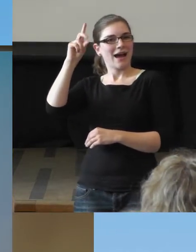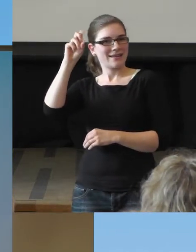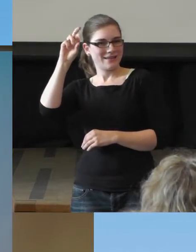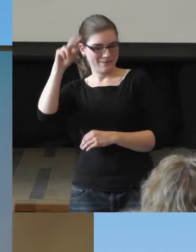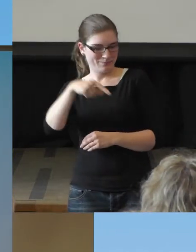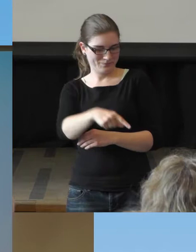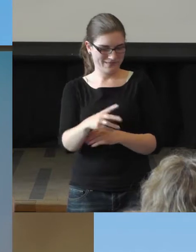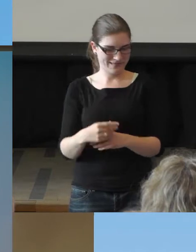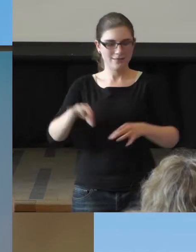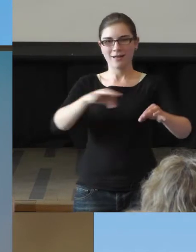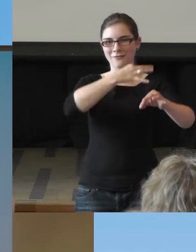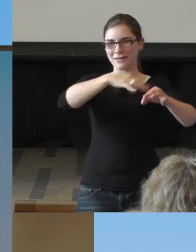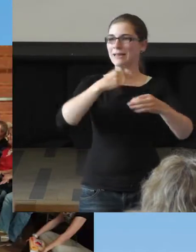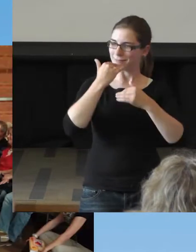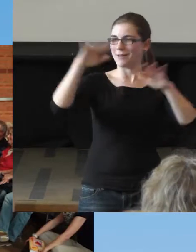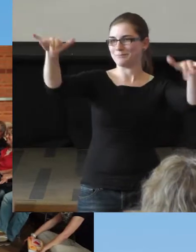Ich bedanke mich für die Aufmerksamkeit.